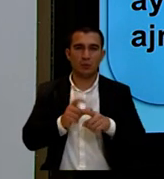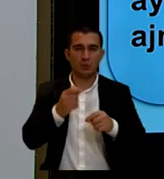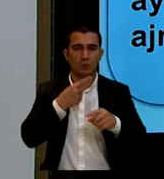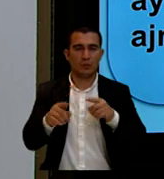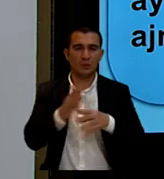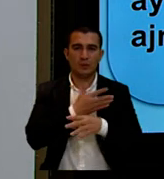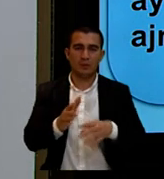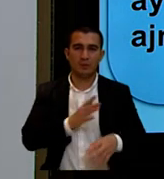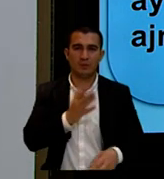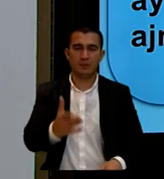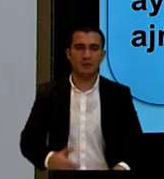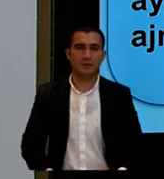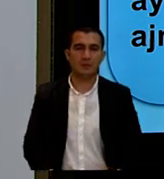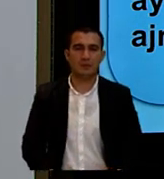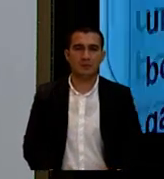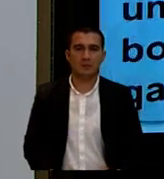ajralgan.